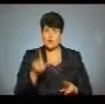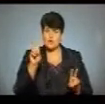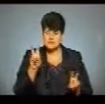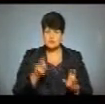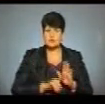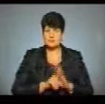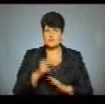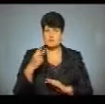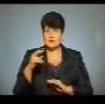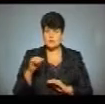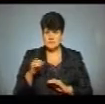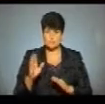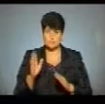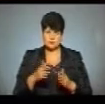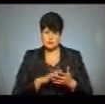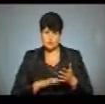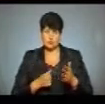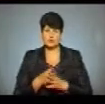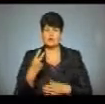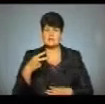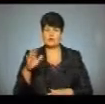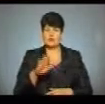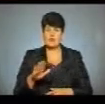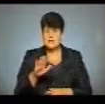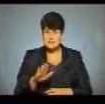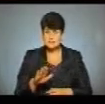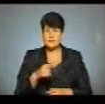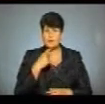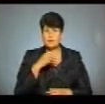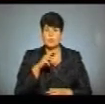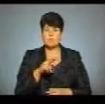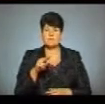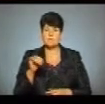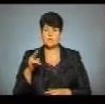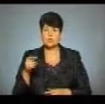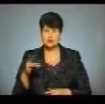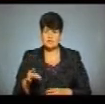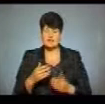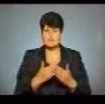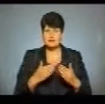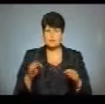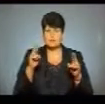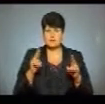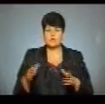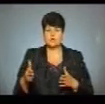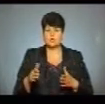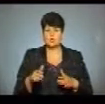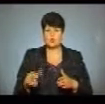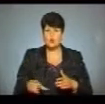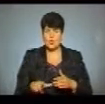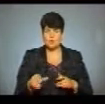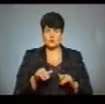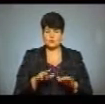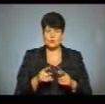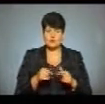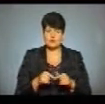20 серпня і триватиме до 20 вересня. За словами Миколи Підколодного, вистави про правила дорожнього руху Центр творчості